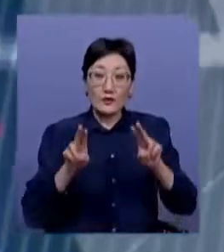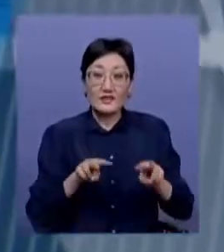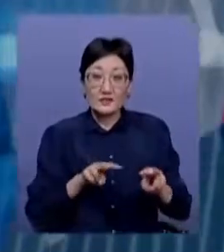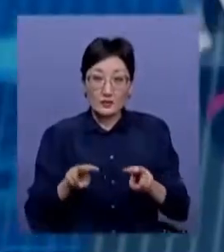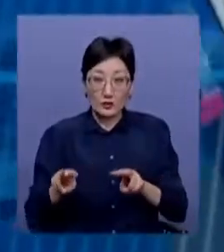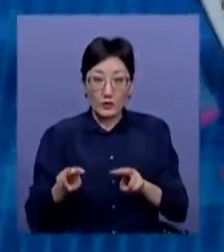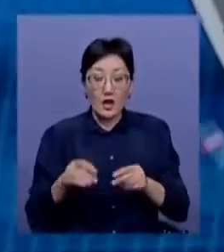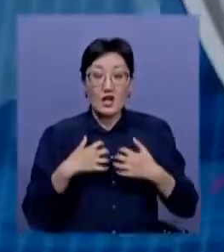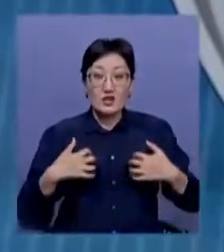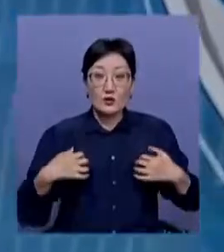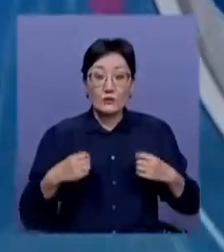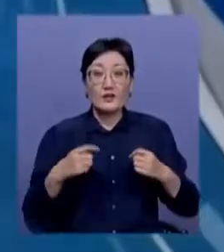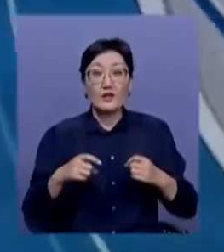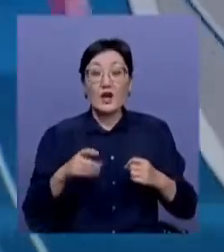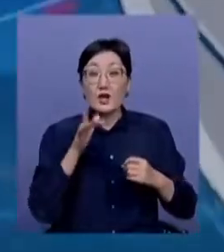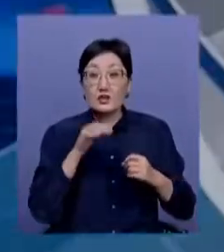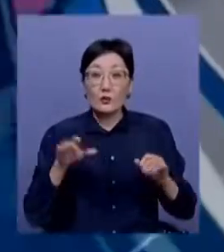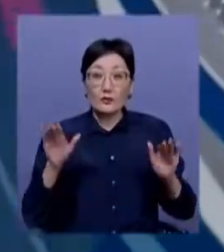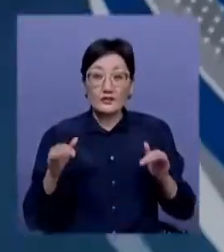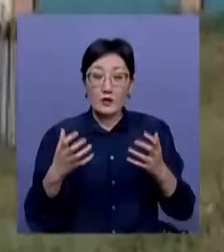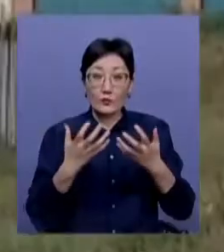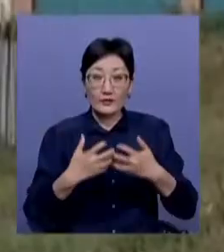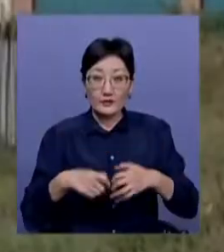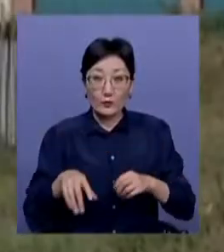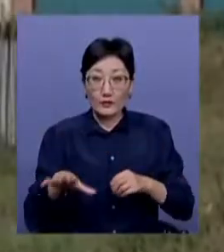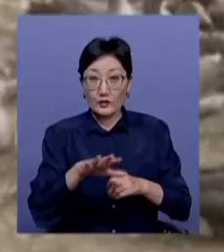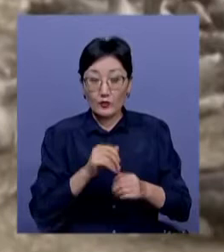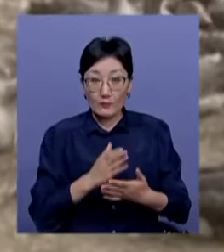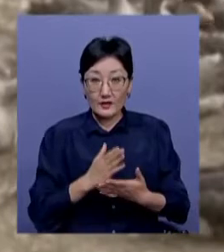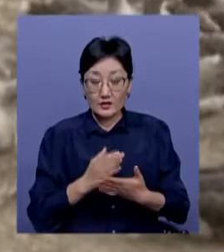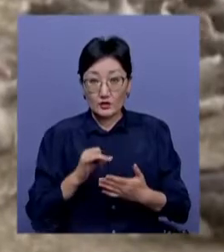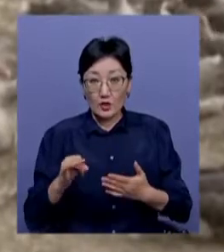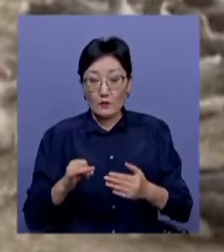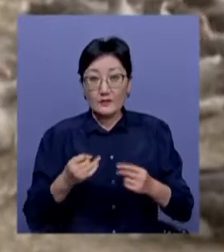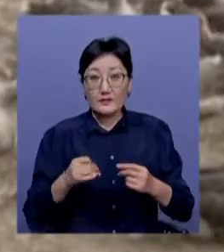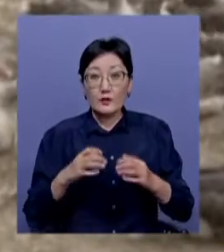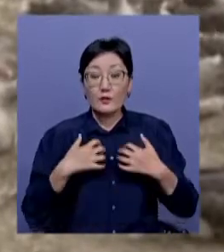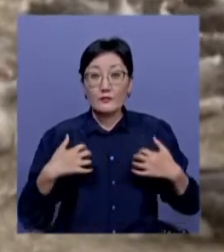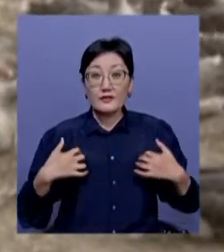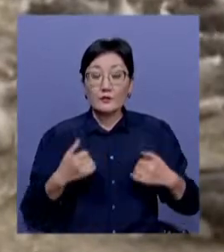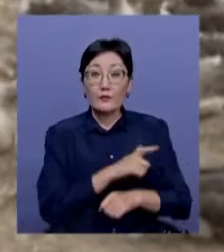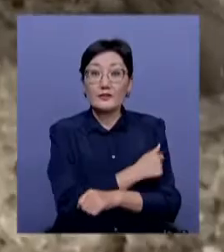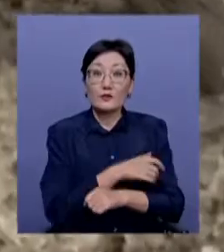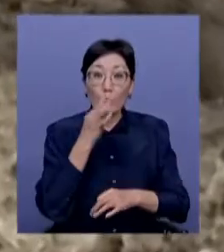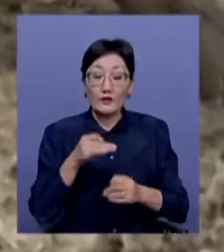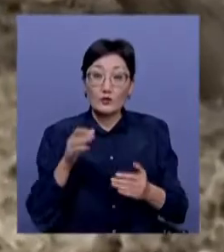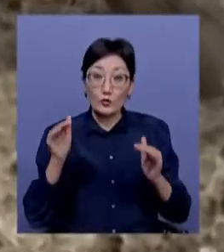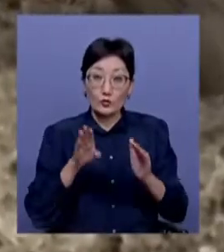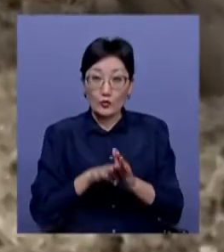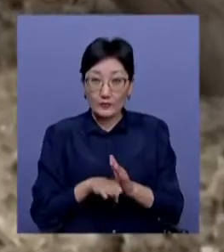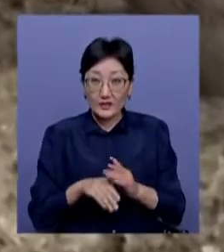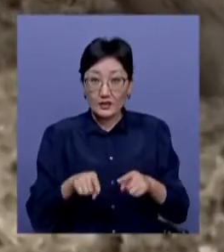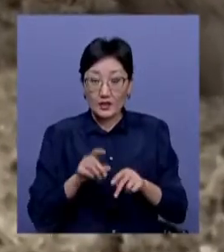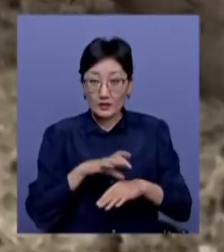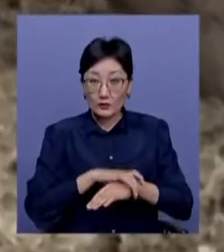сақталмайтыны, жабайы әрі жыл құстарының құс фабрикаларының аумағында бар екендігі, сондай-ақ мал дәрігері біліктілігінің төмен екені анықталды.